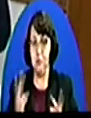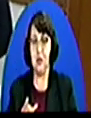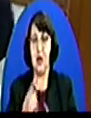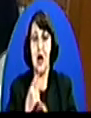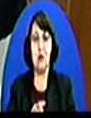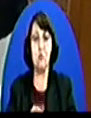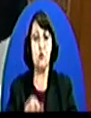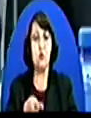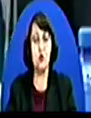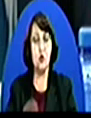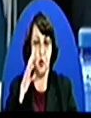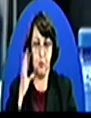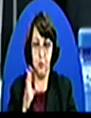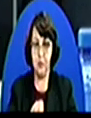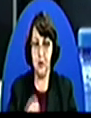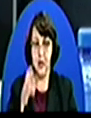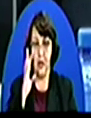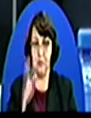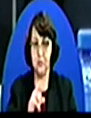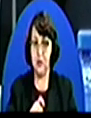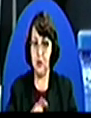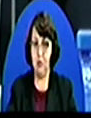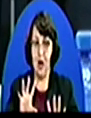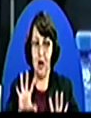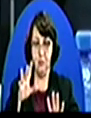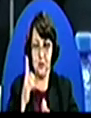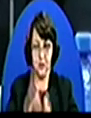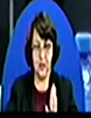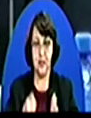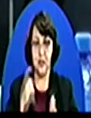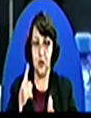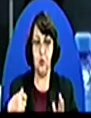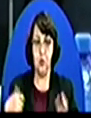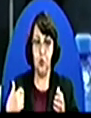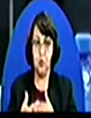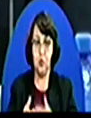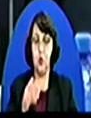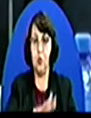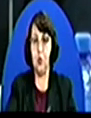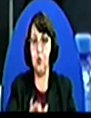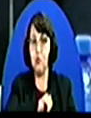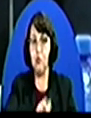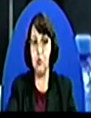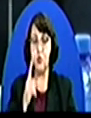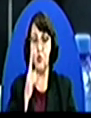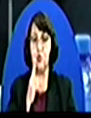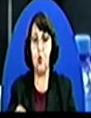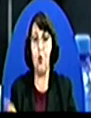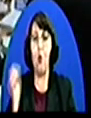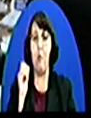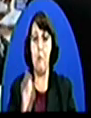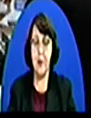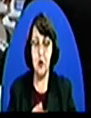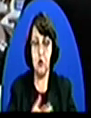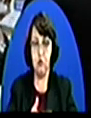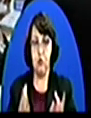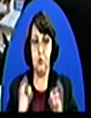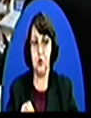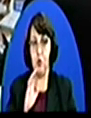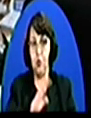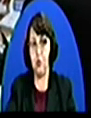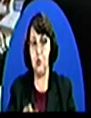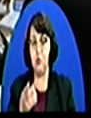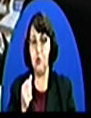авч хэрэгжүүлж байгаа арга хэмжээний хүрээнд 10 дугаар сарын 1-ний хүртэл хүүхэд бүрд 100 мянган төгрөг олохоор болсонтой холбогдуулан за хүүхдийн